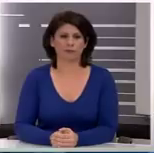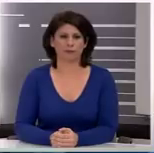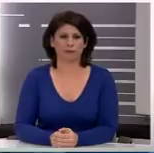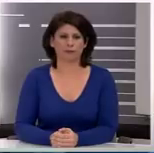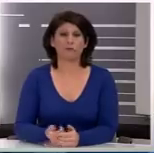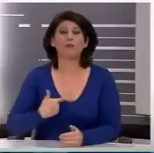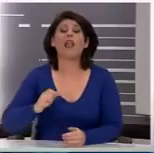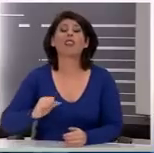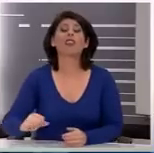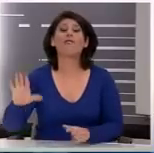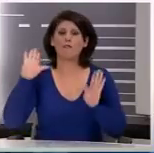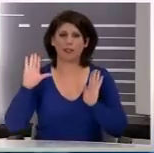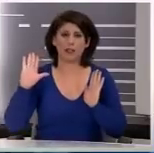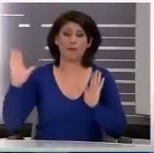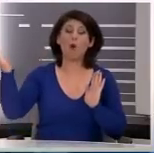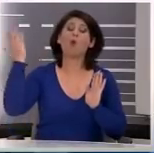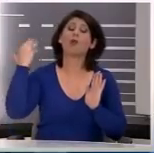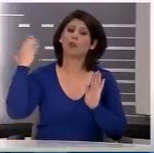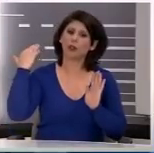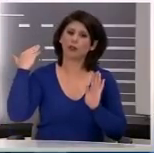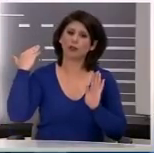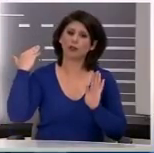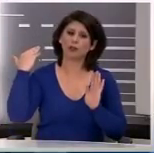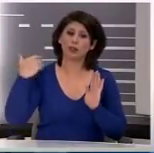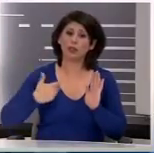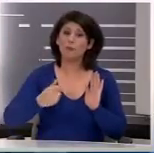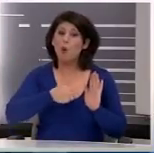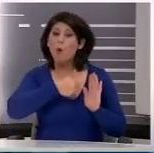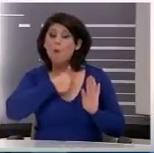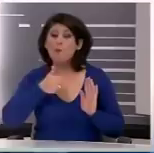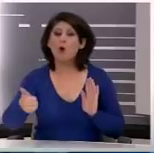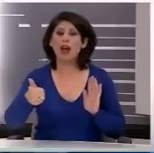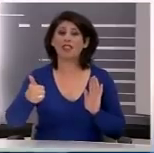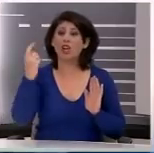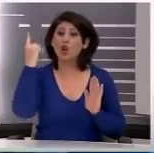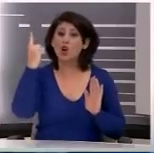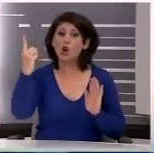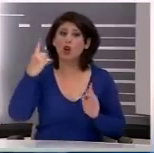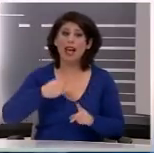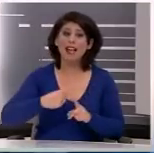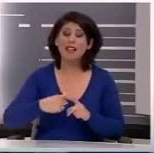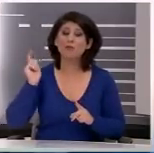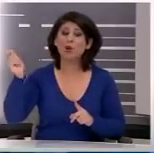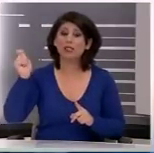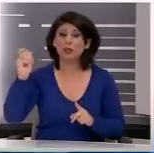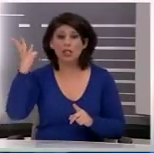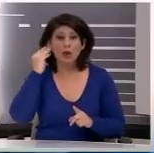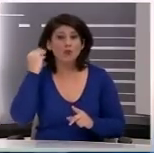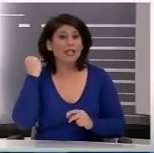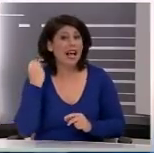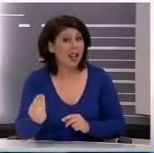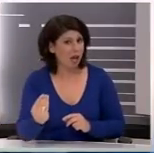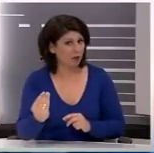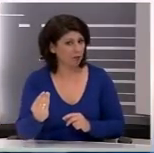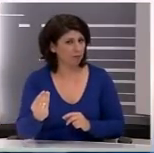Και δεν τους φοβηθήκαμε ούτε τότε. Αλλά και είμαι ο μόνος Έλληνας πολιτικός. Να τα ακούσετε καλά.